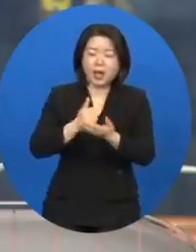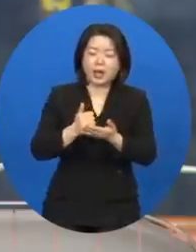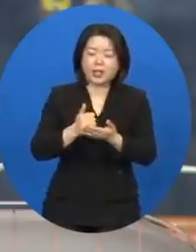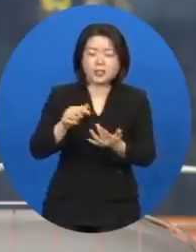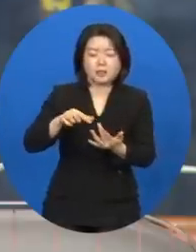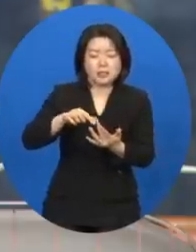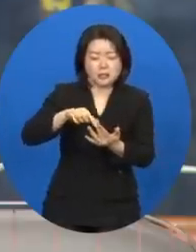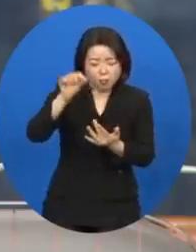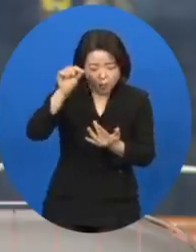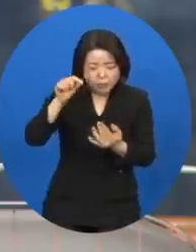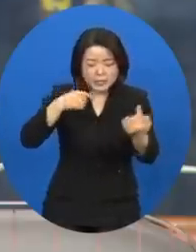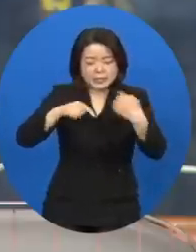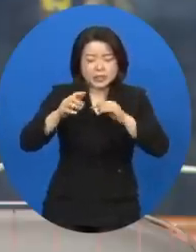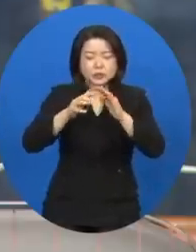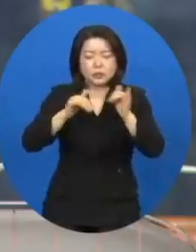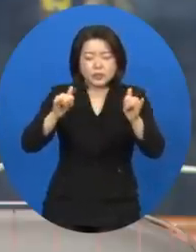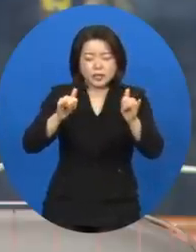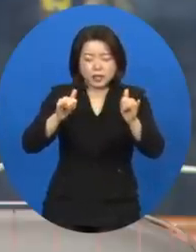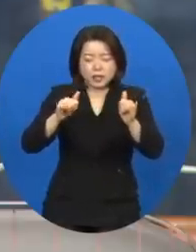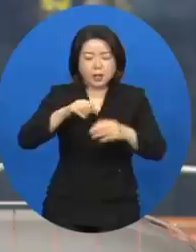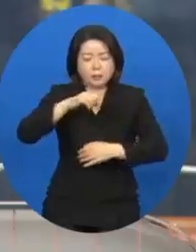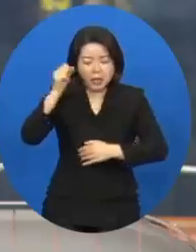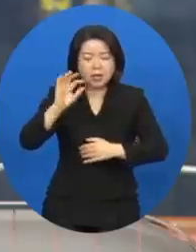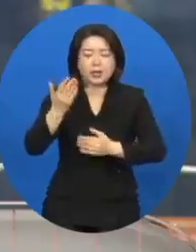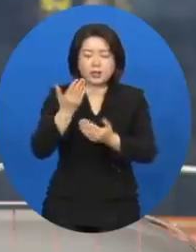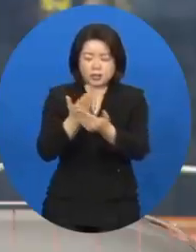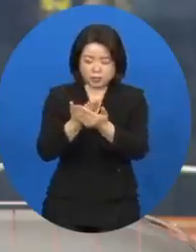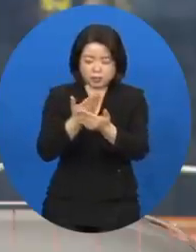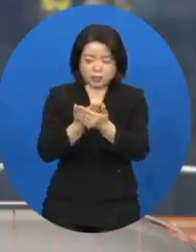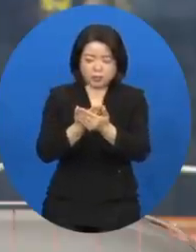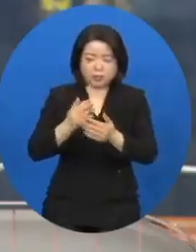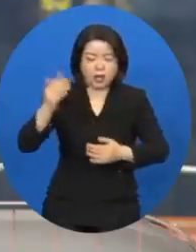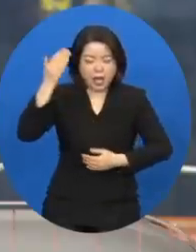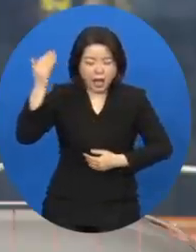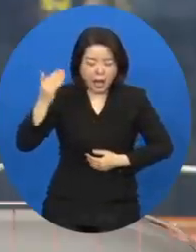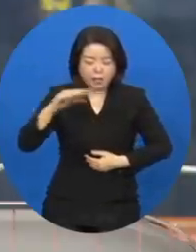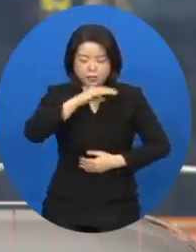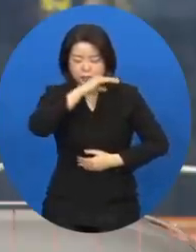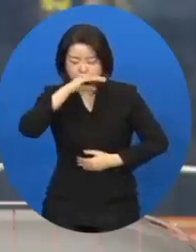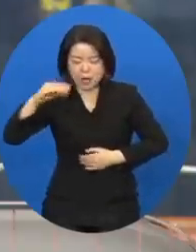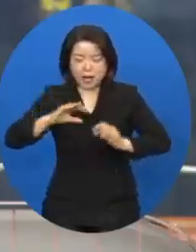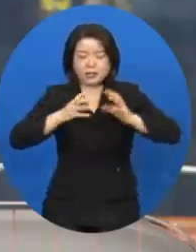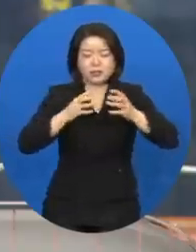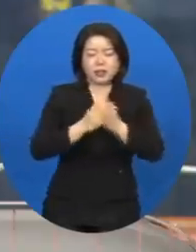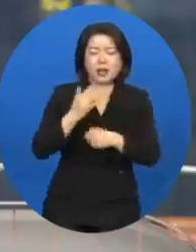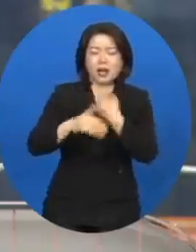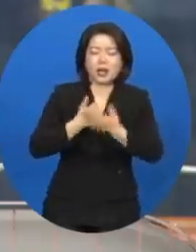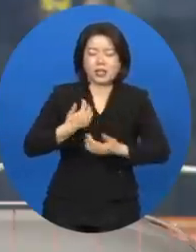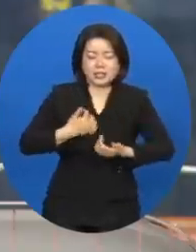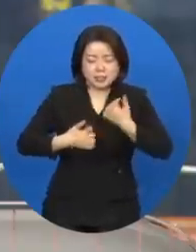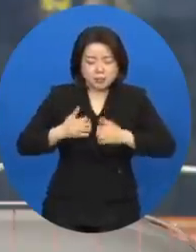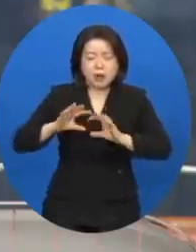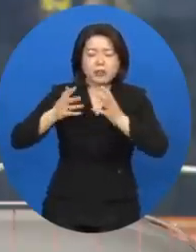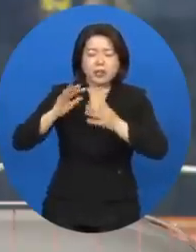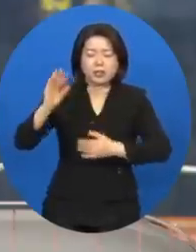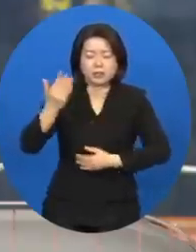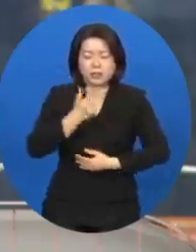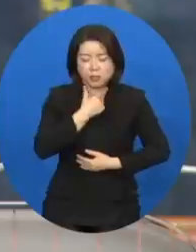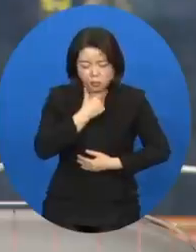세우시는 지도자가 세워지기 원합니다. 우리나라가 반듯한 나라, 하나님이 기뻐하는 나라 되기